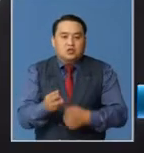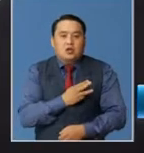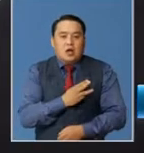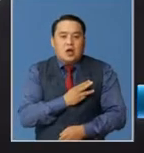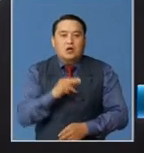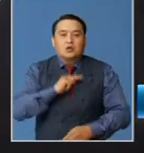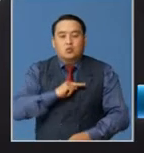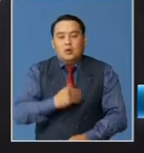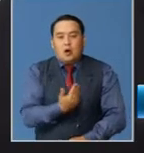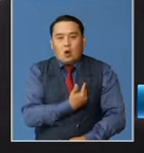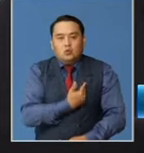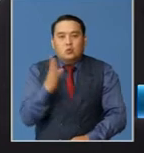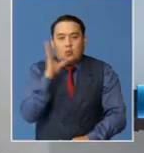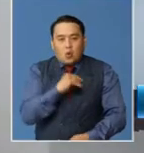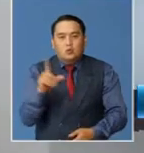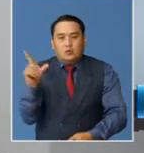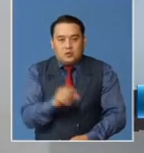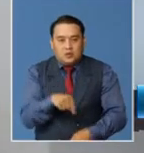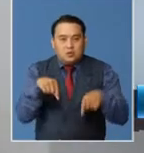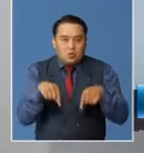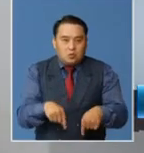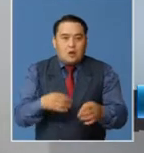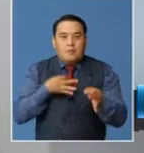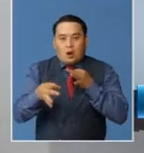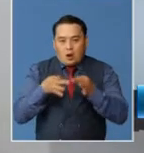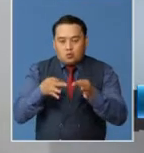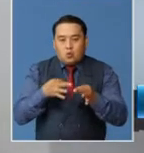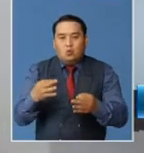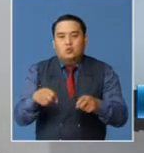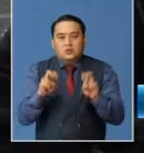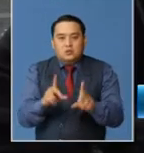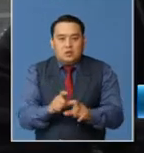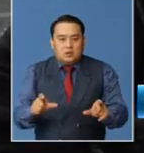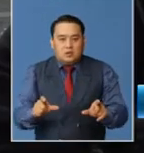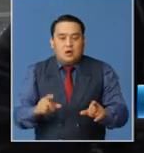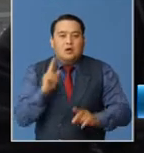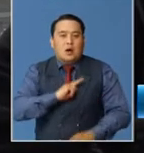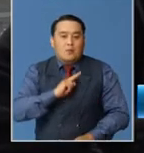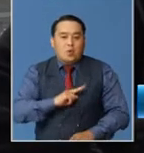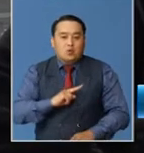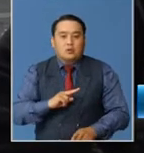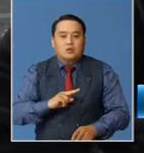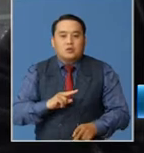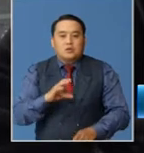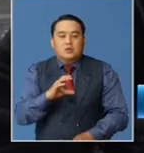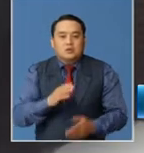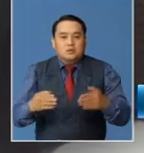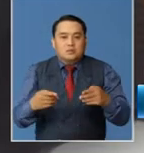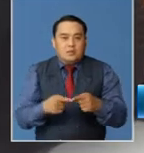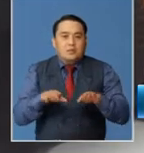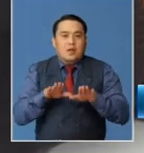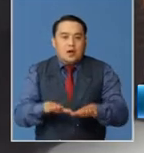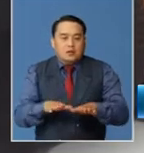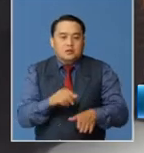Желающие трудоустроиться могут прийти сюда и проконсультироваться у специалистов. Работает также уголок самообслуживания,